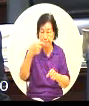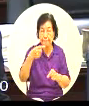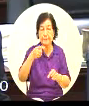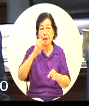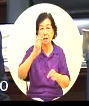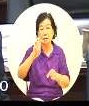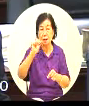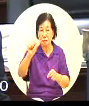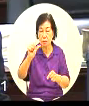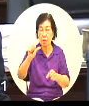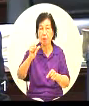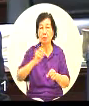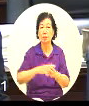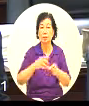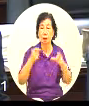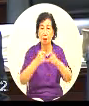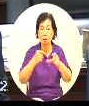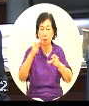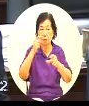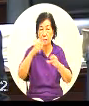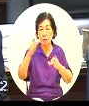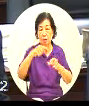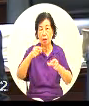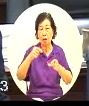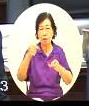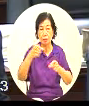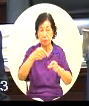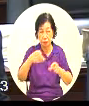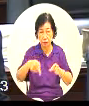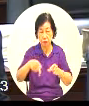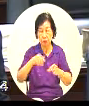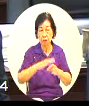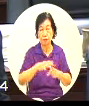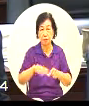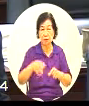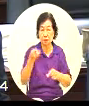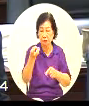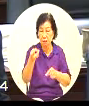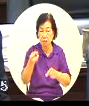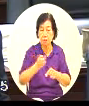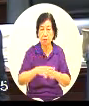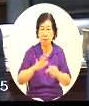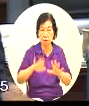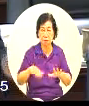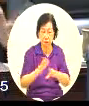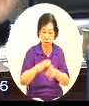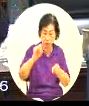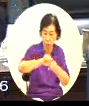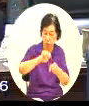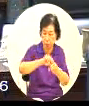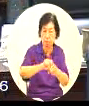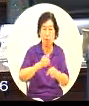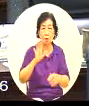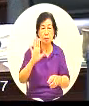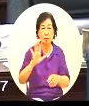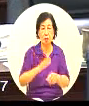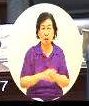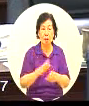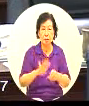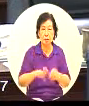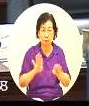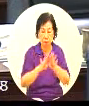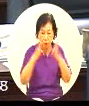觉伤过细啦，吼、哦，伫本州的时阵，本州过200几公顷，然后要开标好势